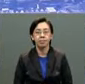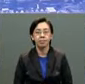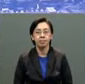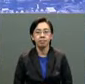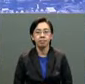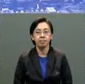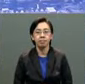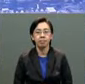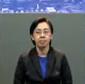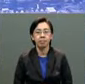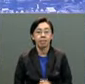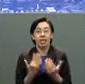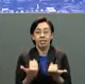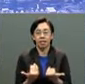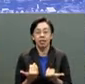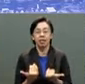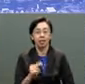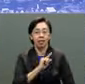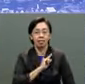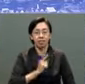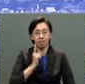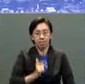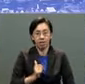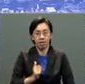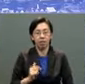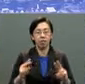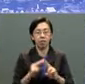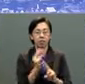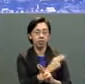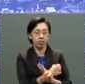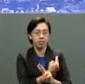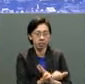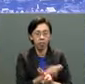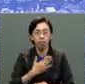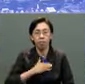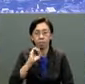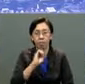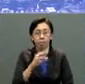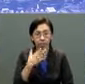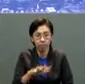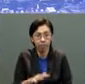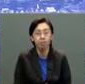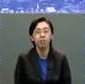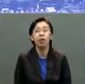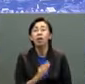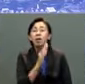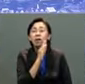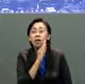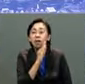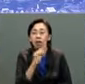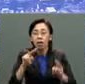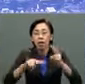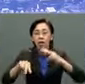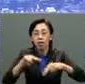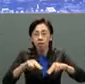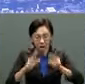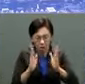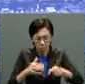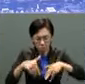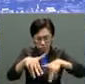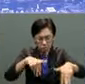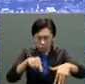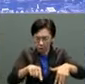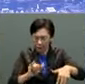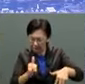มีหน้าที่หลักของทางกระทรวงสาธารณสุขอย่างที่บอกนะครับว่าถ้าการดูแลหาคน